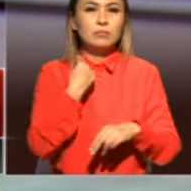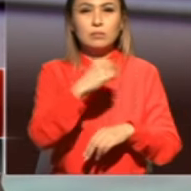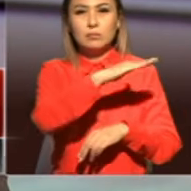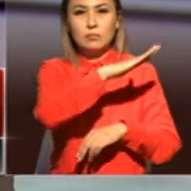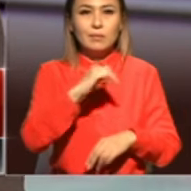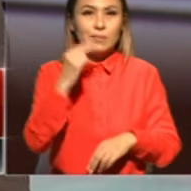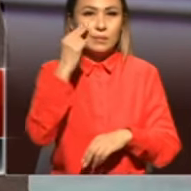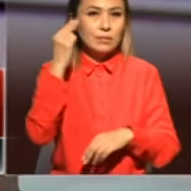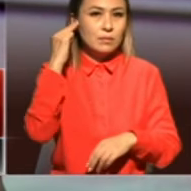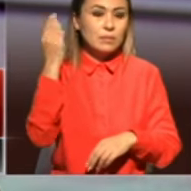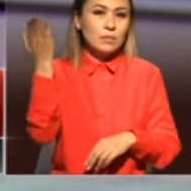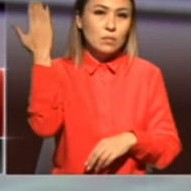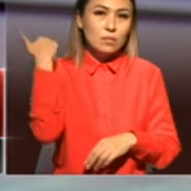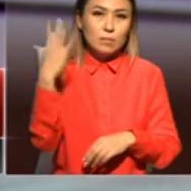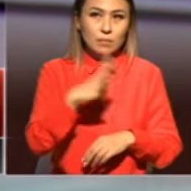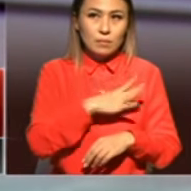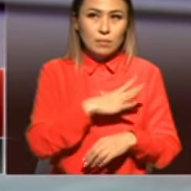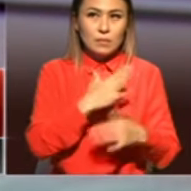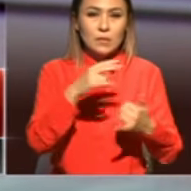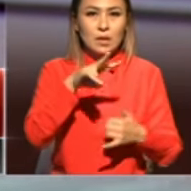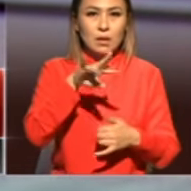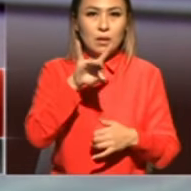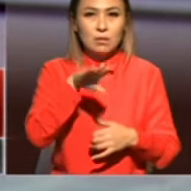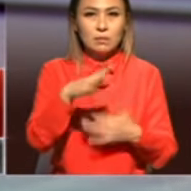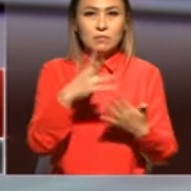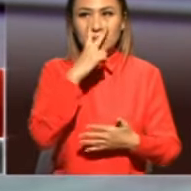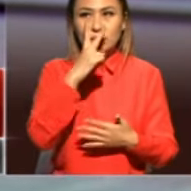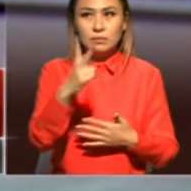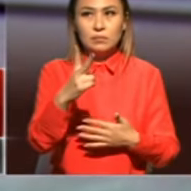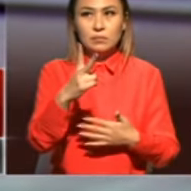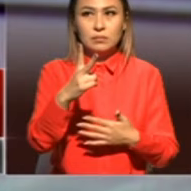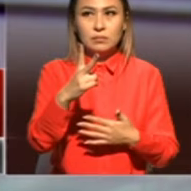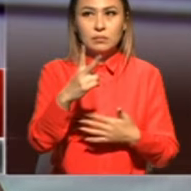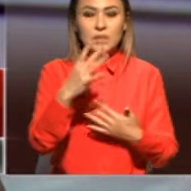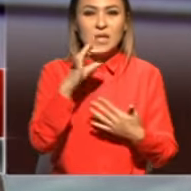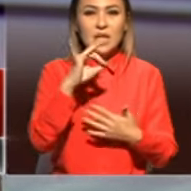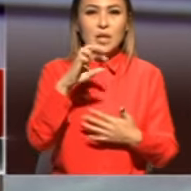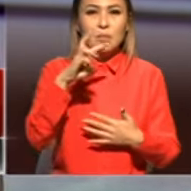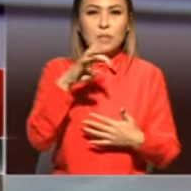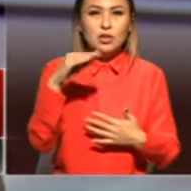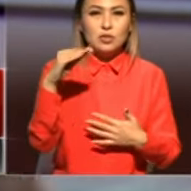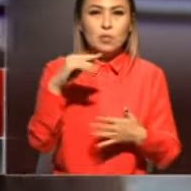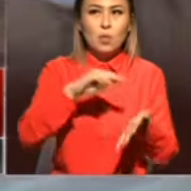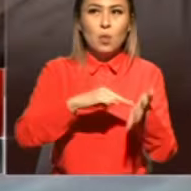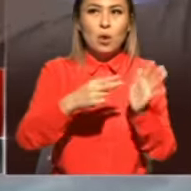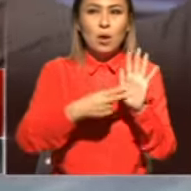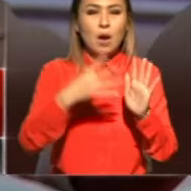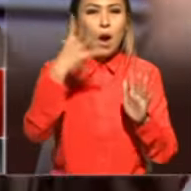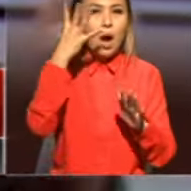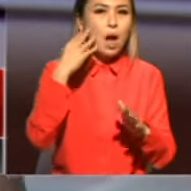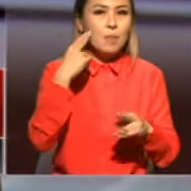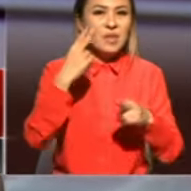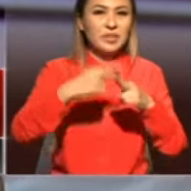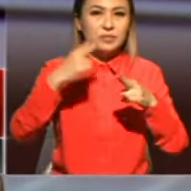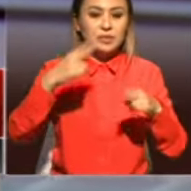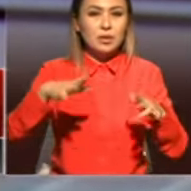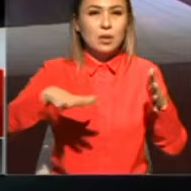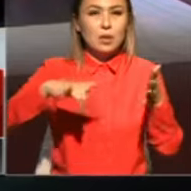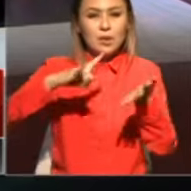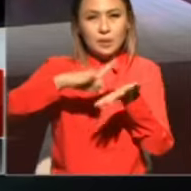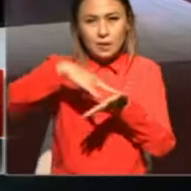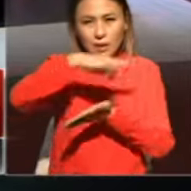қой енді кезінде. Енді ол LRT қарап тұратын болса, ол имиджевый проект. Ол аэропорт пен мына вокзалдың арасында мынанша адам жүреді,